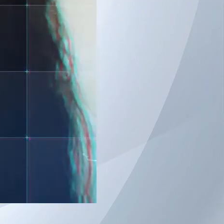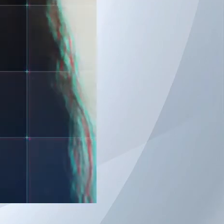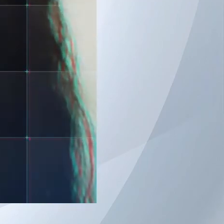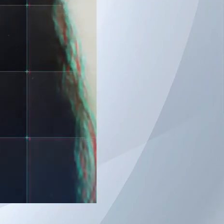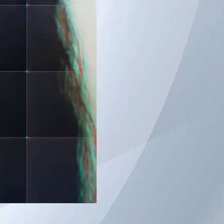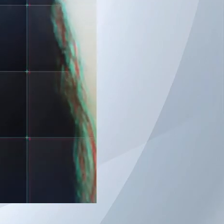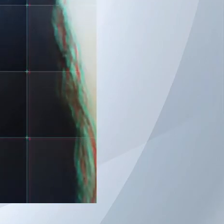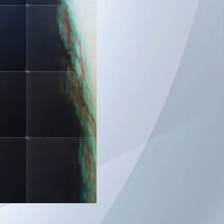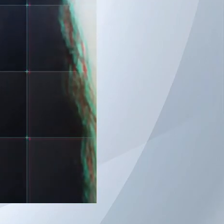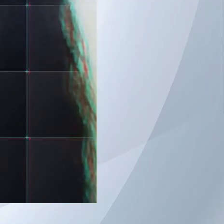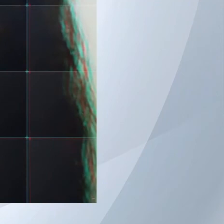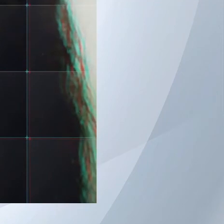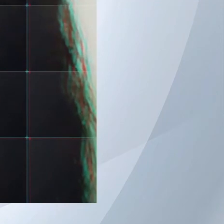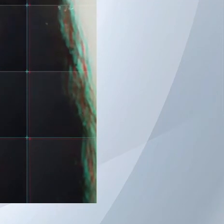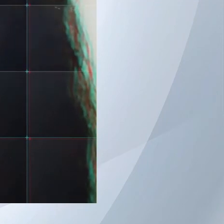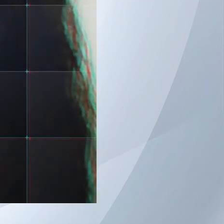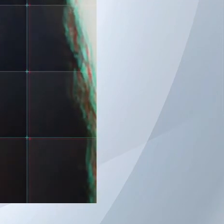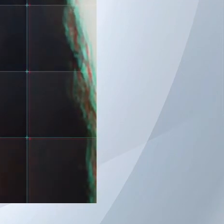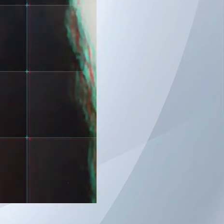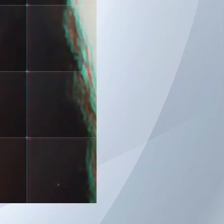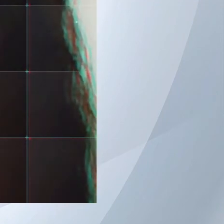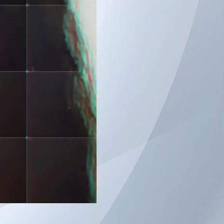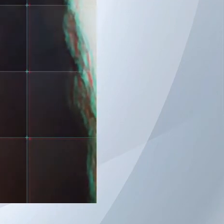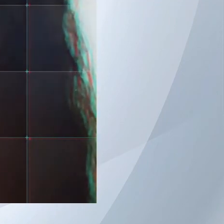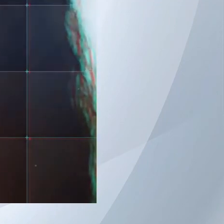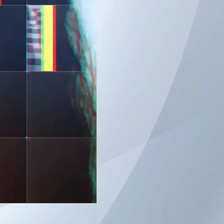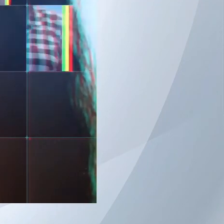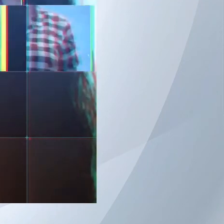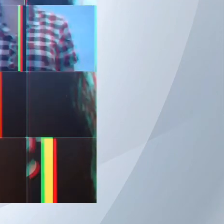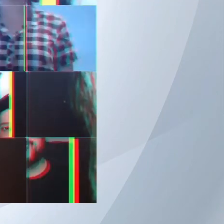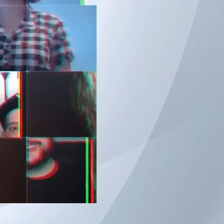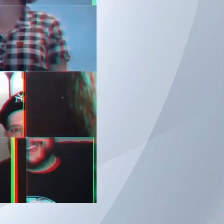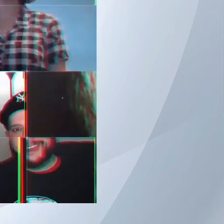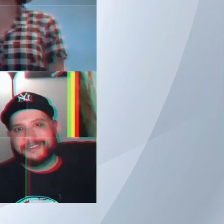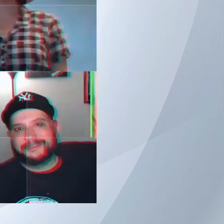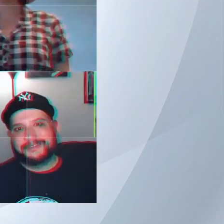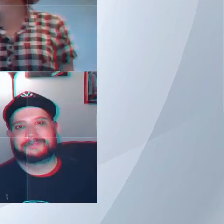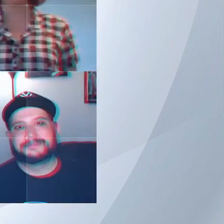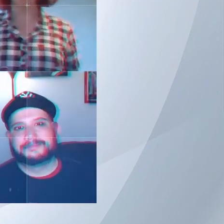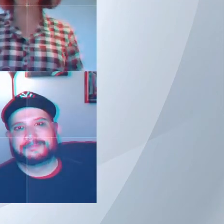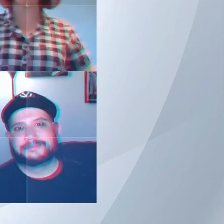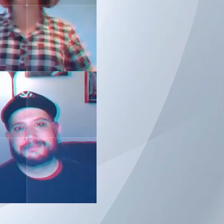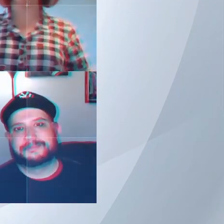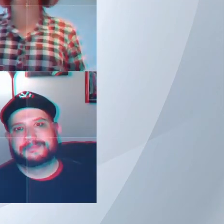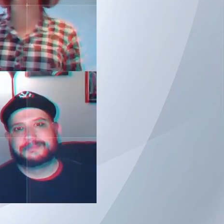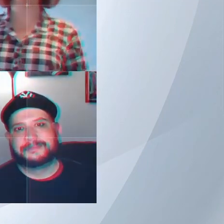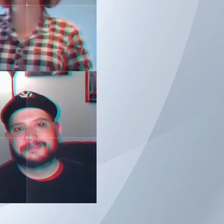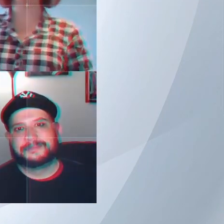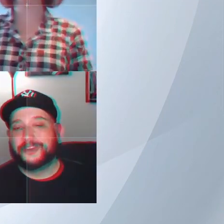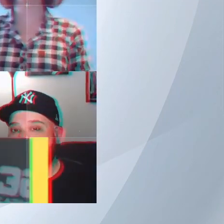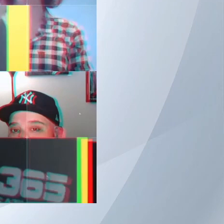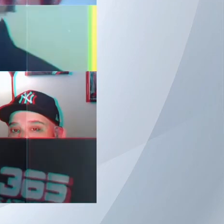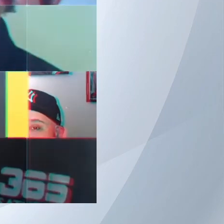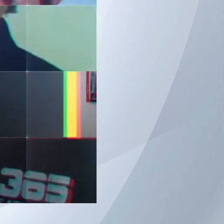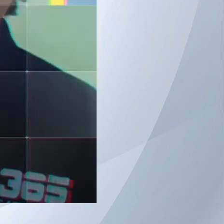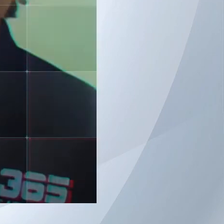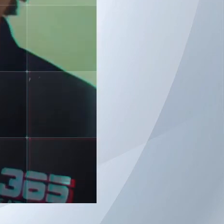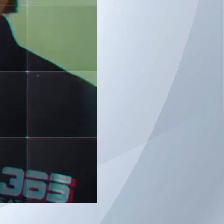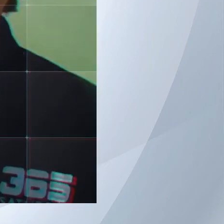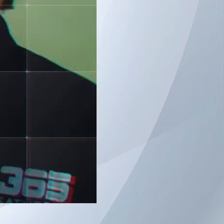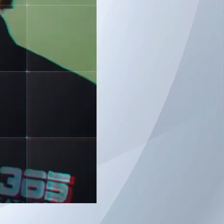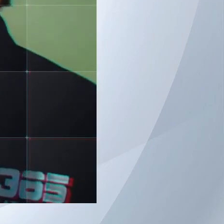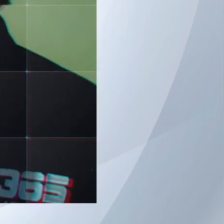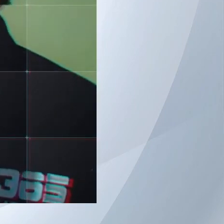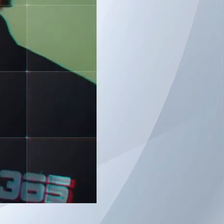Jasas. Hi. Hoi. Ik ben I'm Floor. Introspective from Austria. 日本からこんにちは。私は桑高之です。 Ciao,